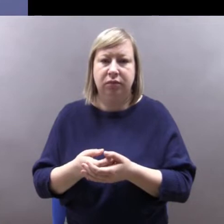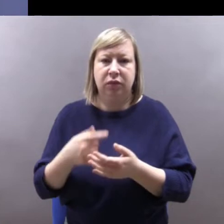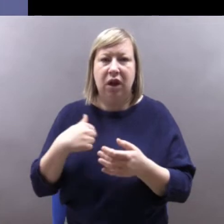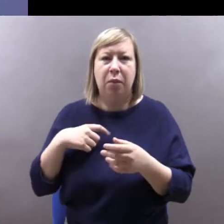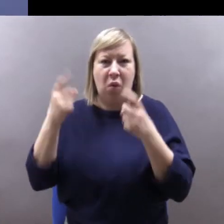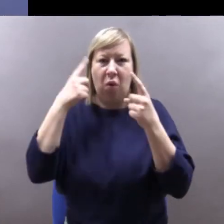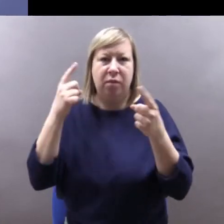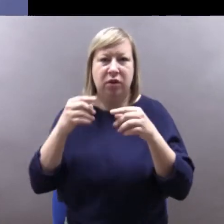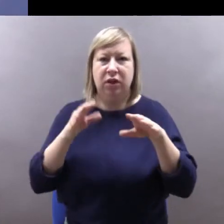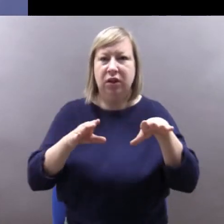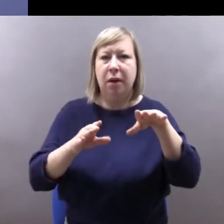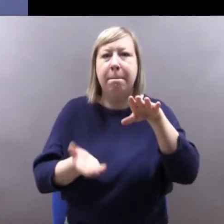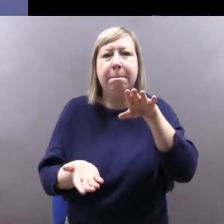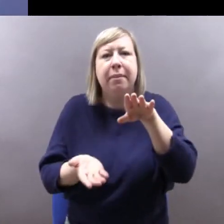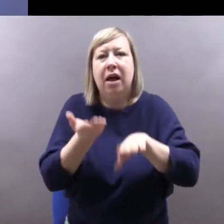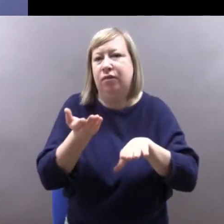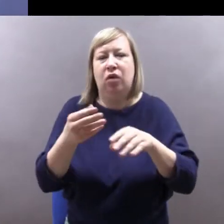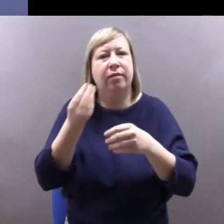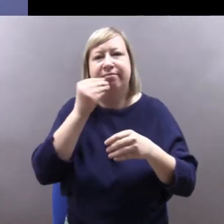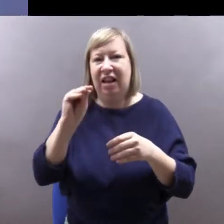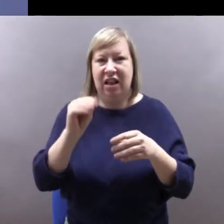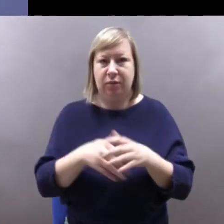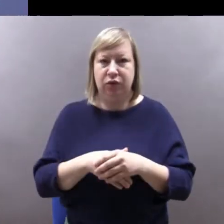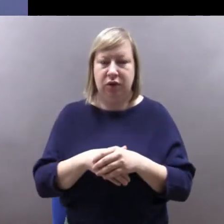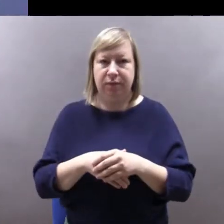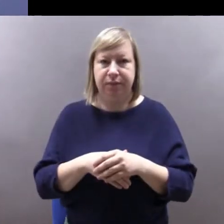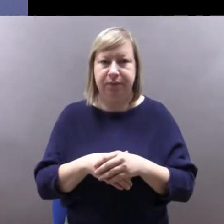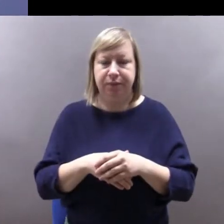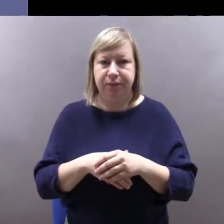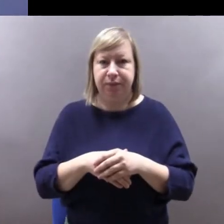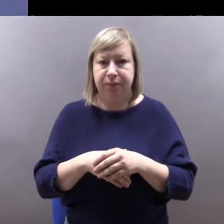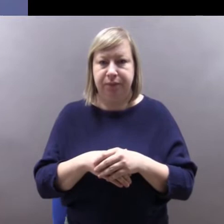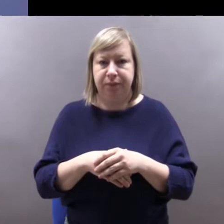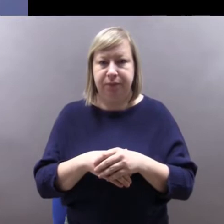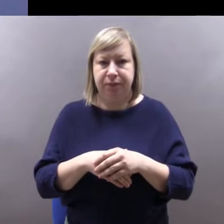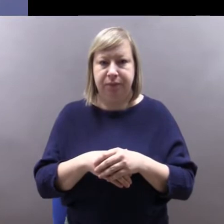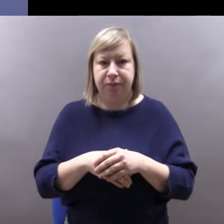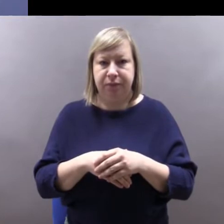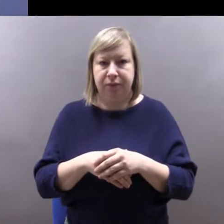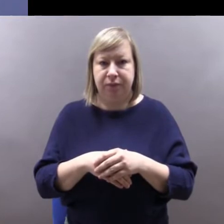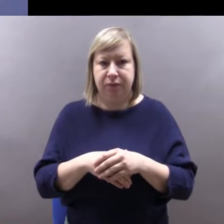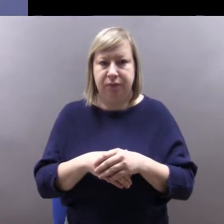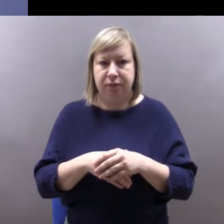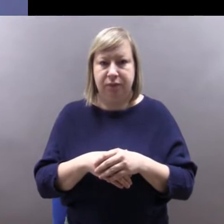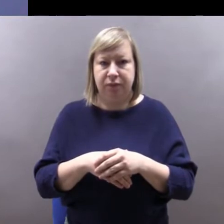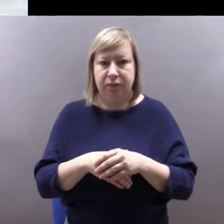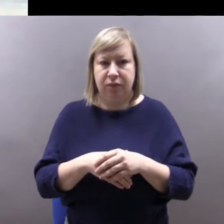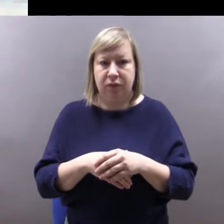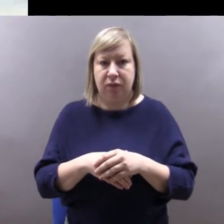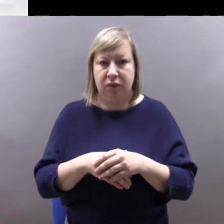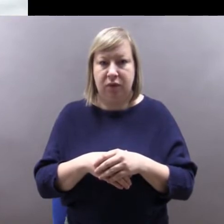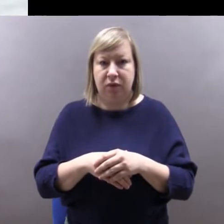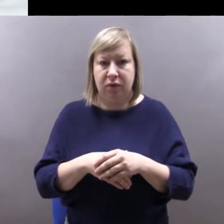Dlatego no, uważałem, że najlepszym rozwiązaniem będzie platforma, jednak platforma w środku.